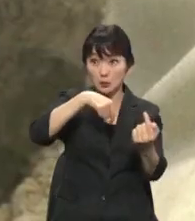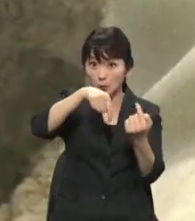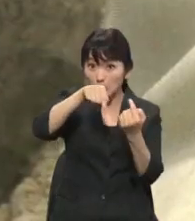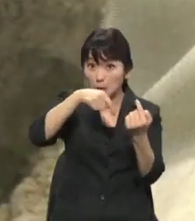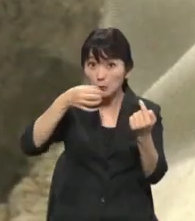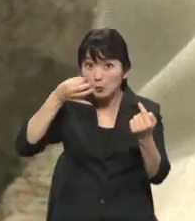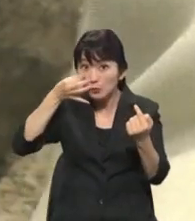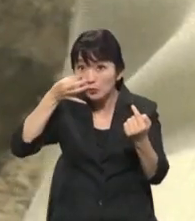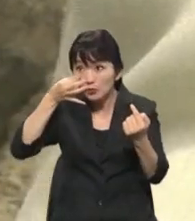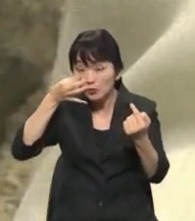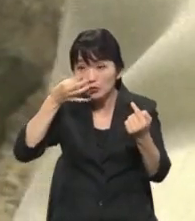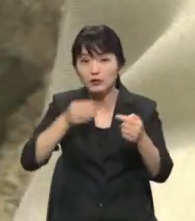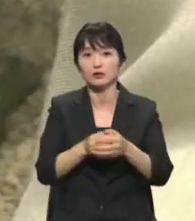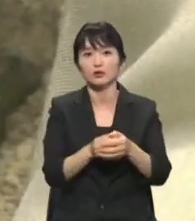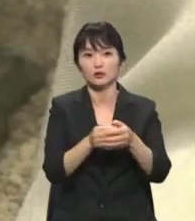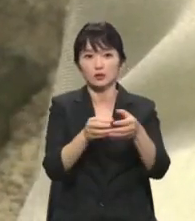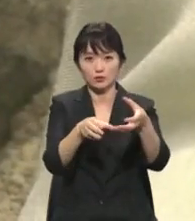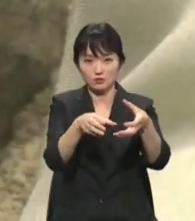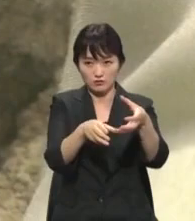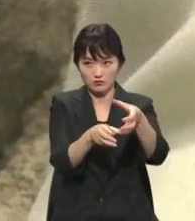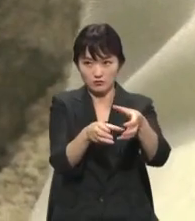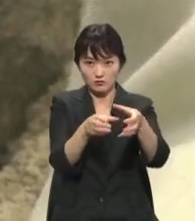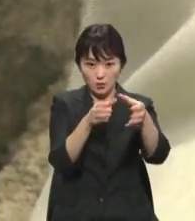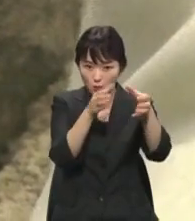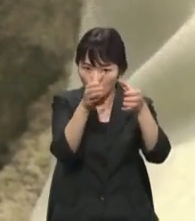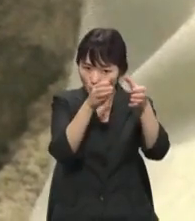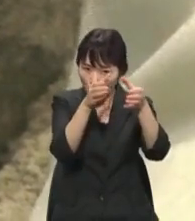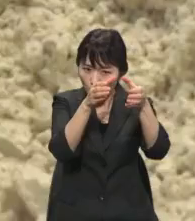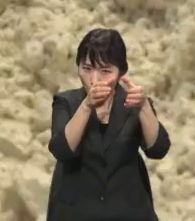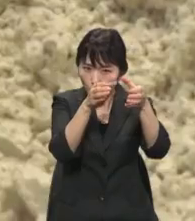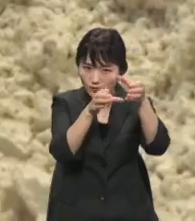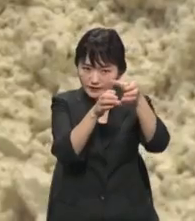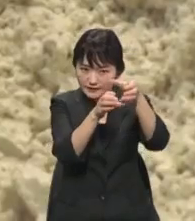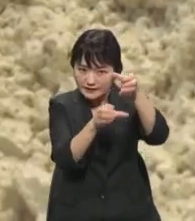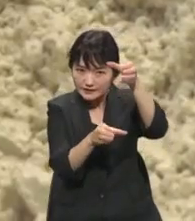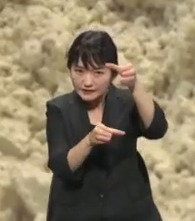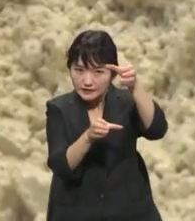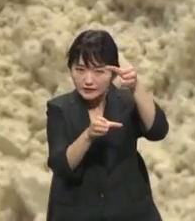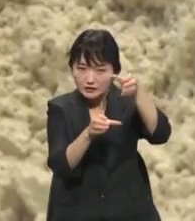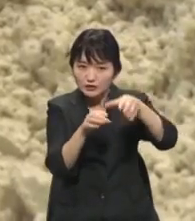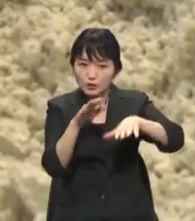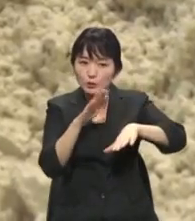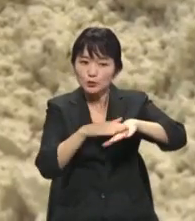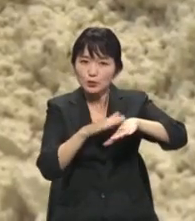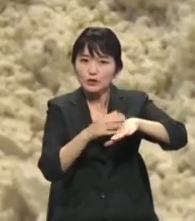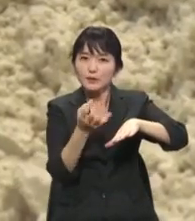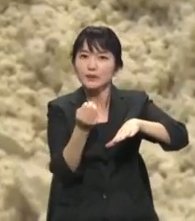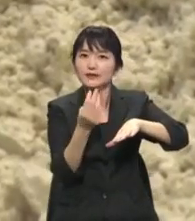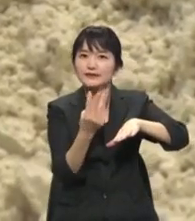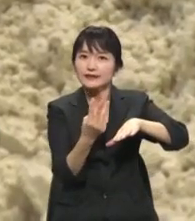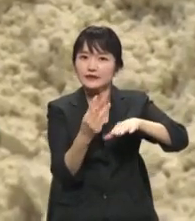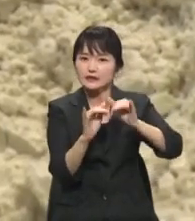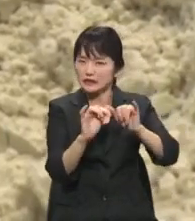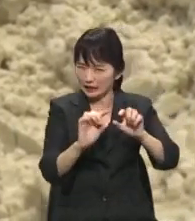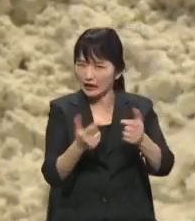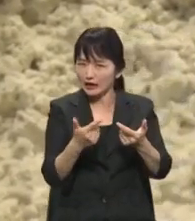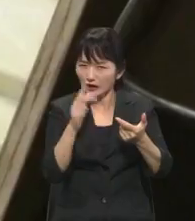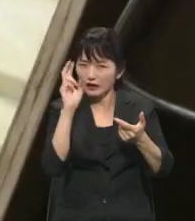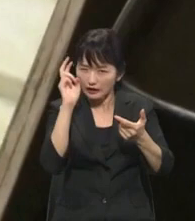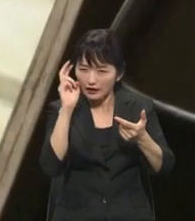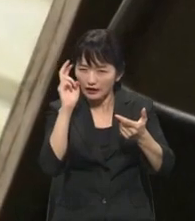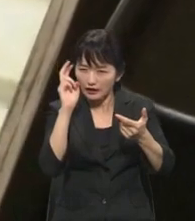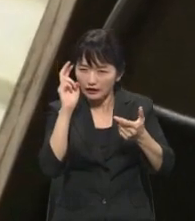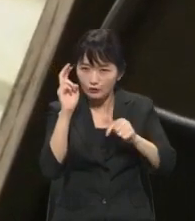보이시죠? 자, 원통형으로 길게 뻗은 얼굴이고 손가락이 세 개 있어요. 인간이 아닌 걸로 추정되는